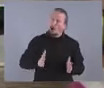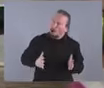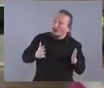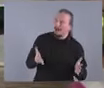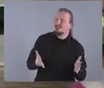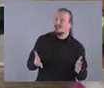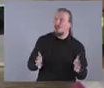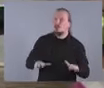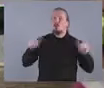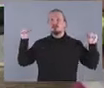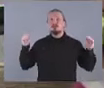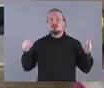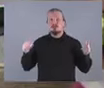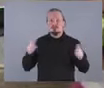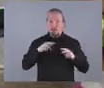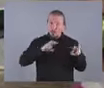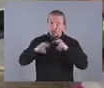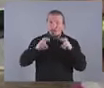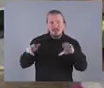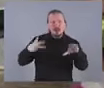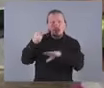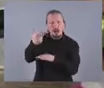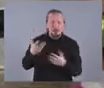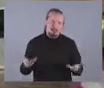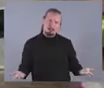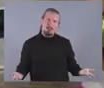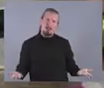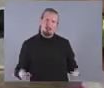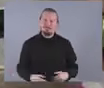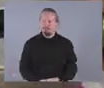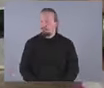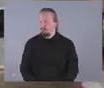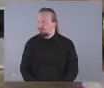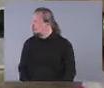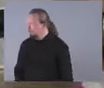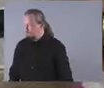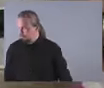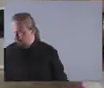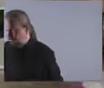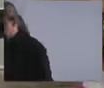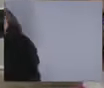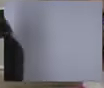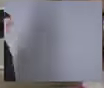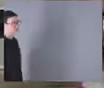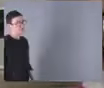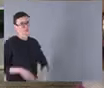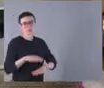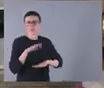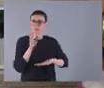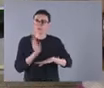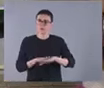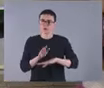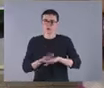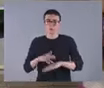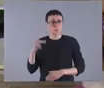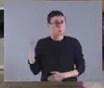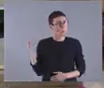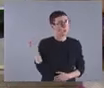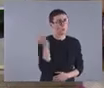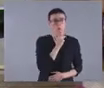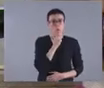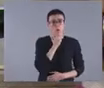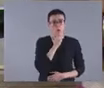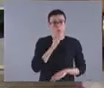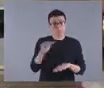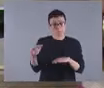métropole en matière de mobilité durable il est urgent de remettre la politique mobilité durable métropolitaine sur de bons